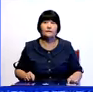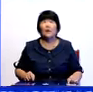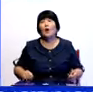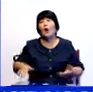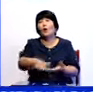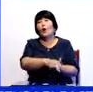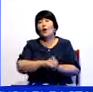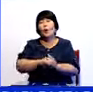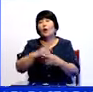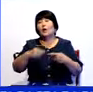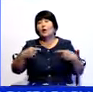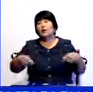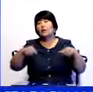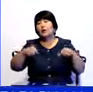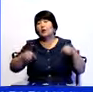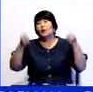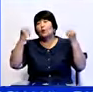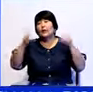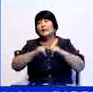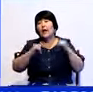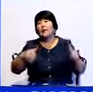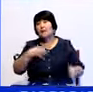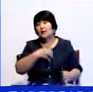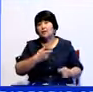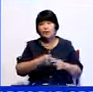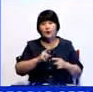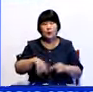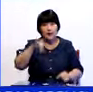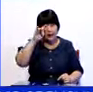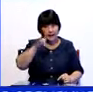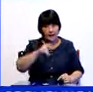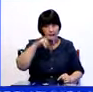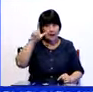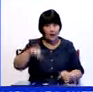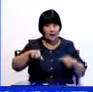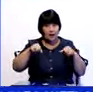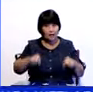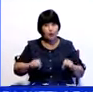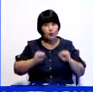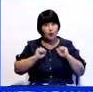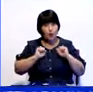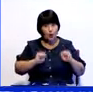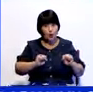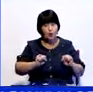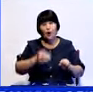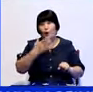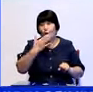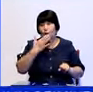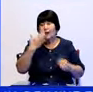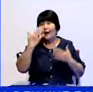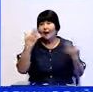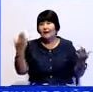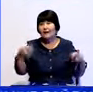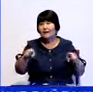Қоғамның барлық таптарының құқықтың мәдениетін арттыру маңызды. Осы мақсатта Қазақстандағы адам құқықтарын қорғаудың ұлттық және